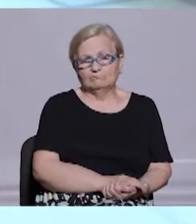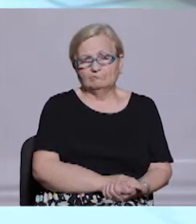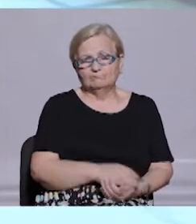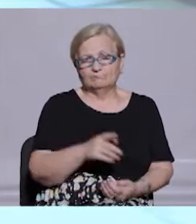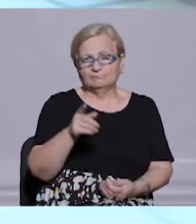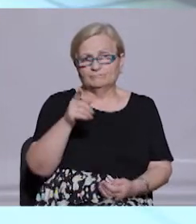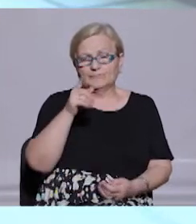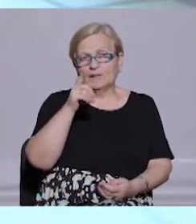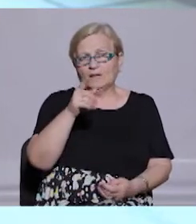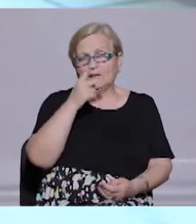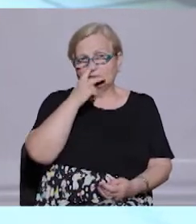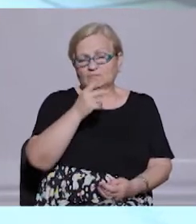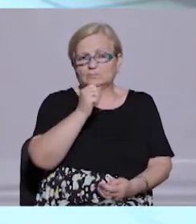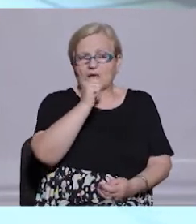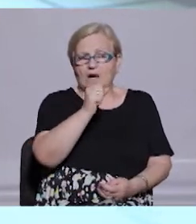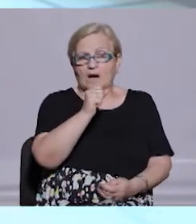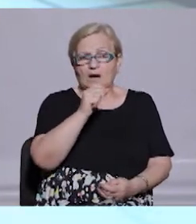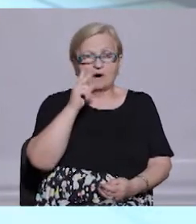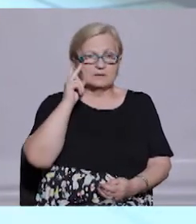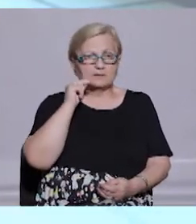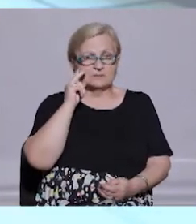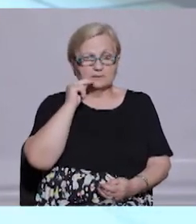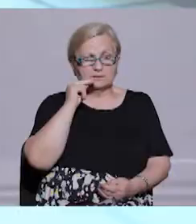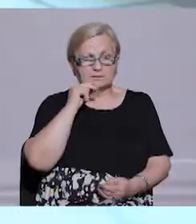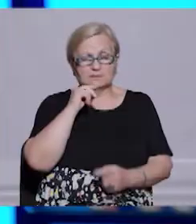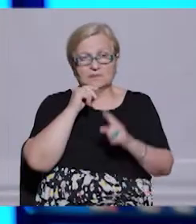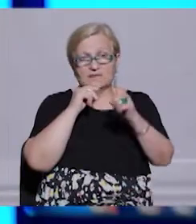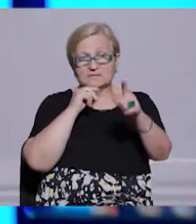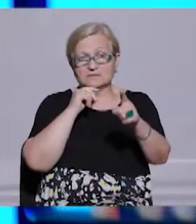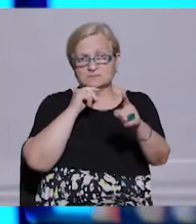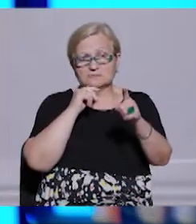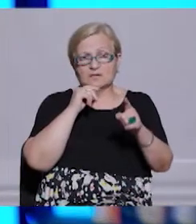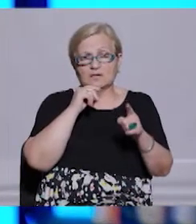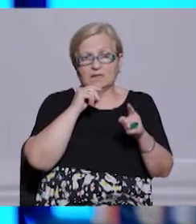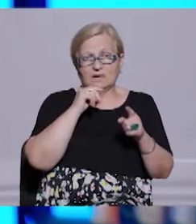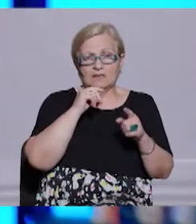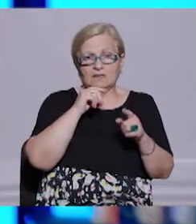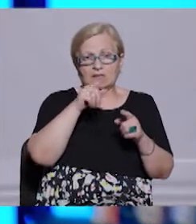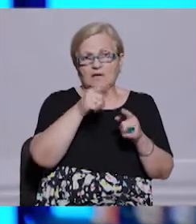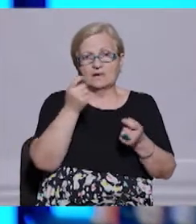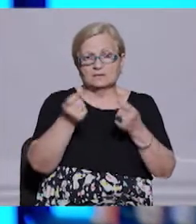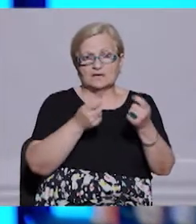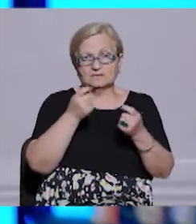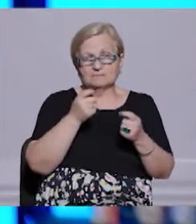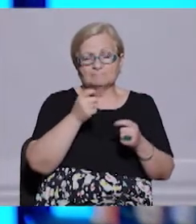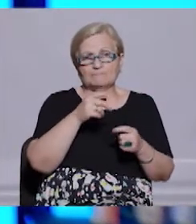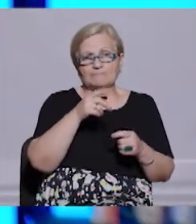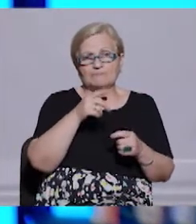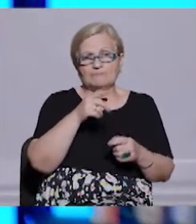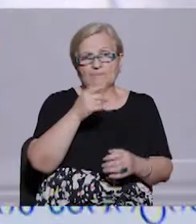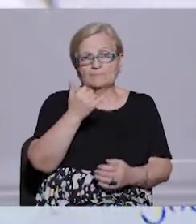არიცხვი, ბერიცხვის რამდენი პროცენტია? ეს იყო რიცხვის პროცენტის პოვნა, იგივეა რიცხვის ნაწილის პოვნა, უბრალოდ